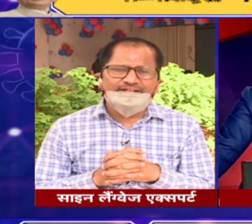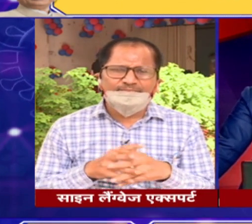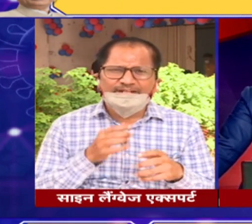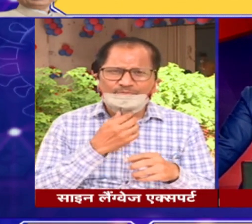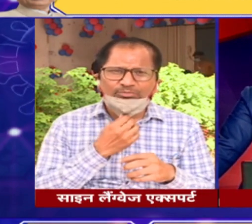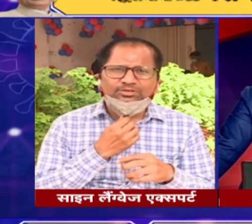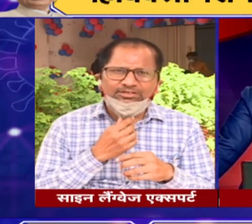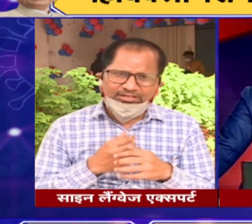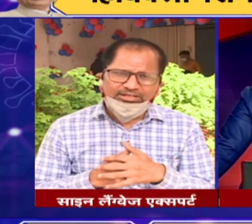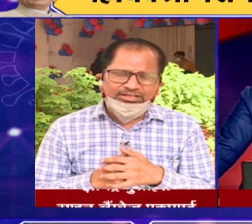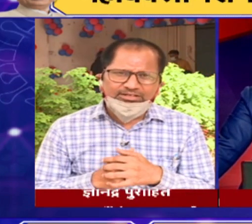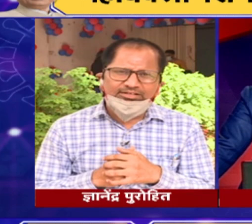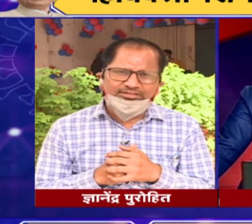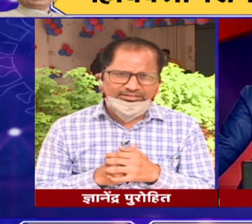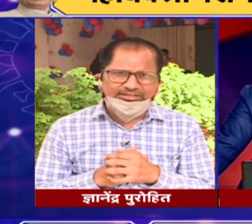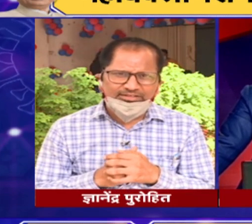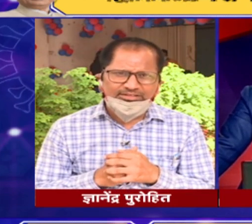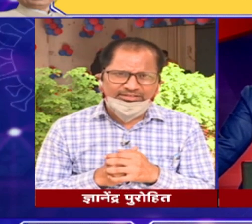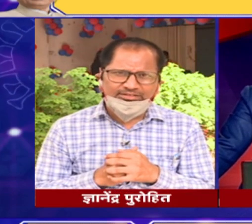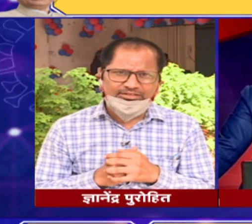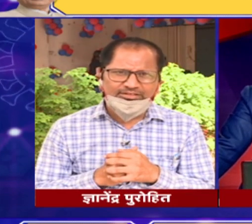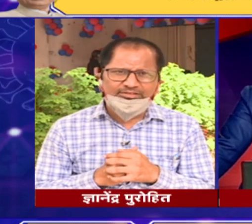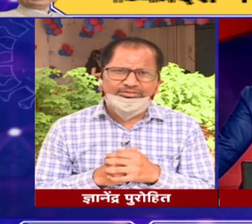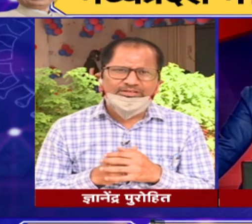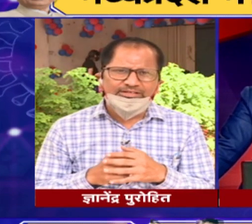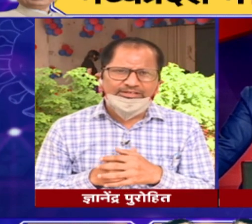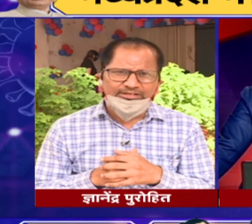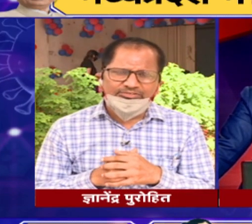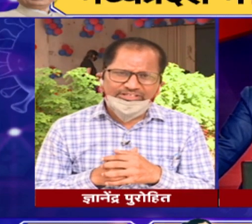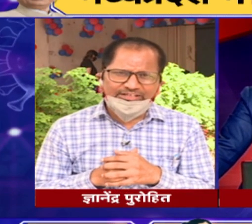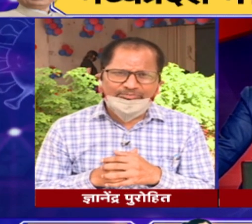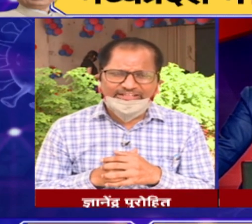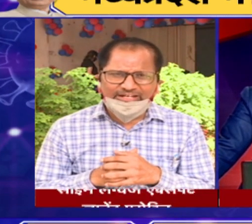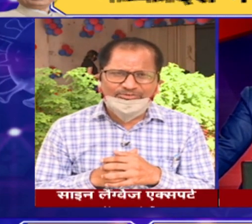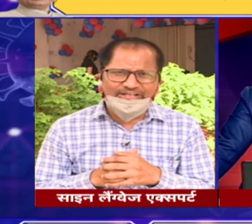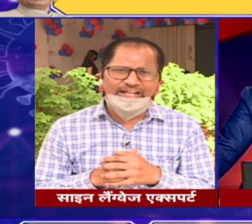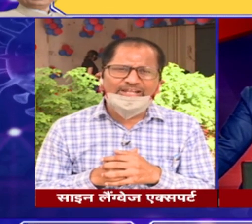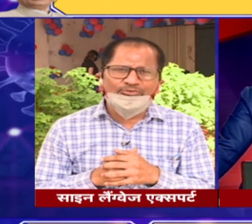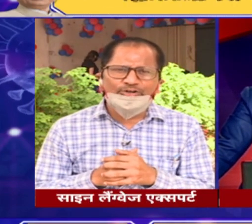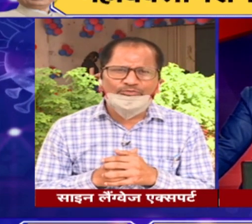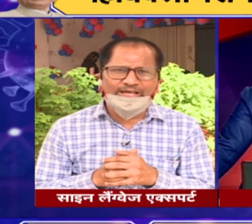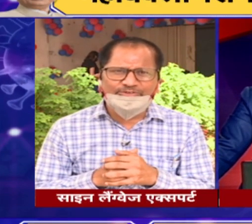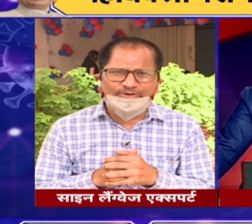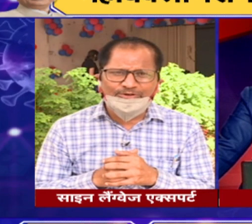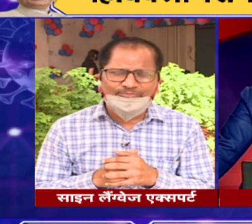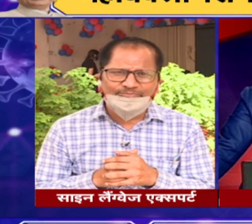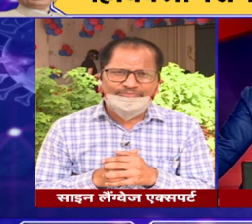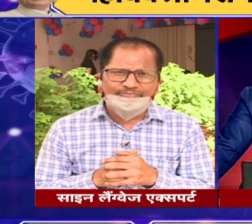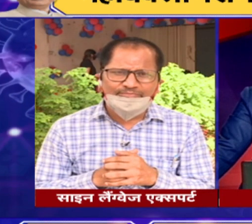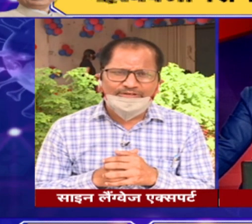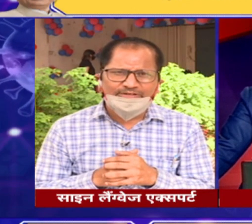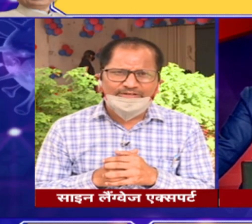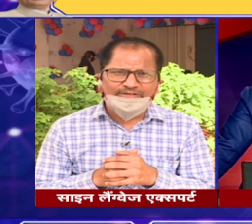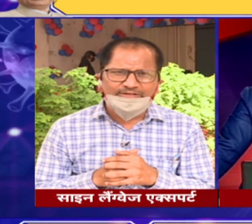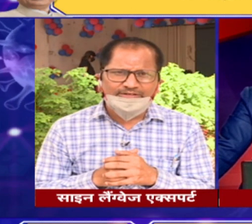नंबर दे देंगे? मेरा जी सर, मैं दे रहा हूं सर। 94250